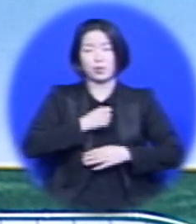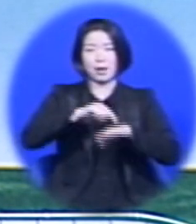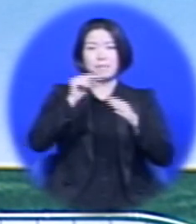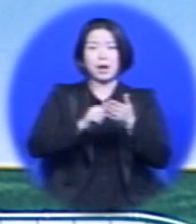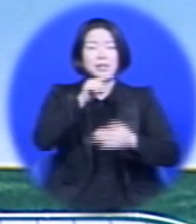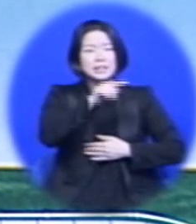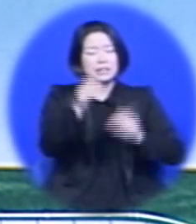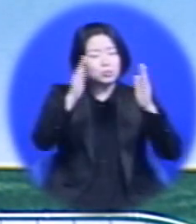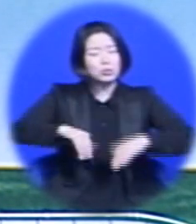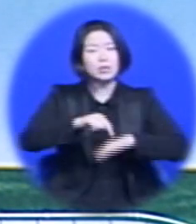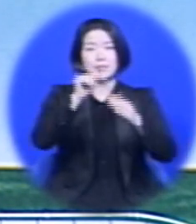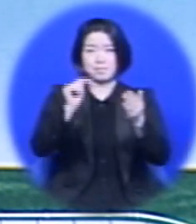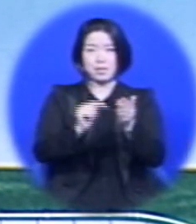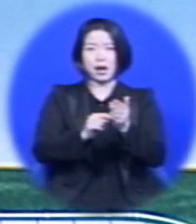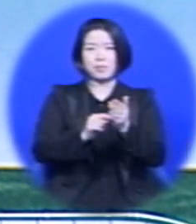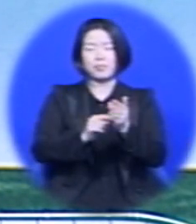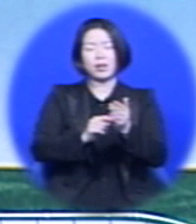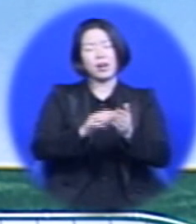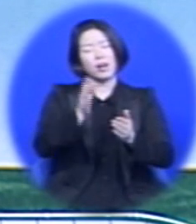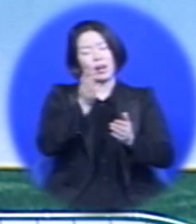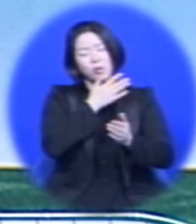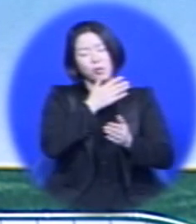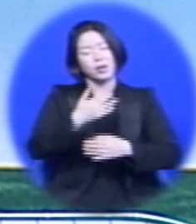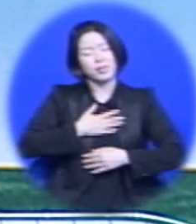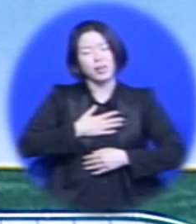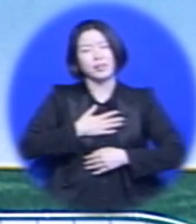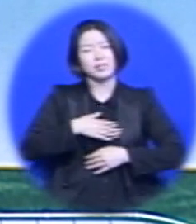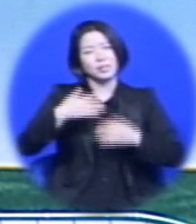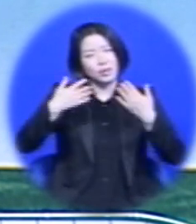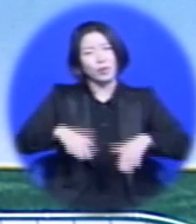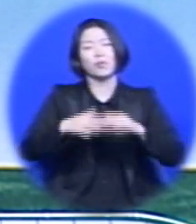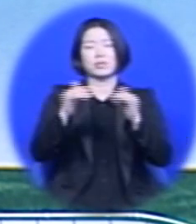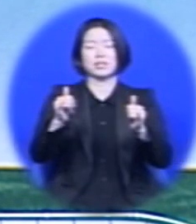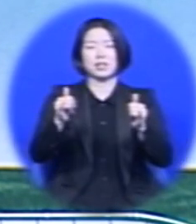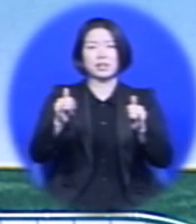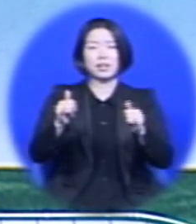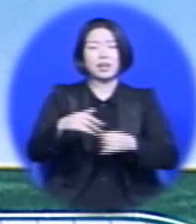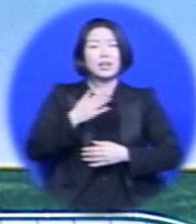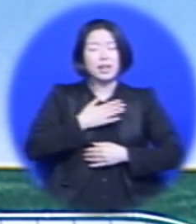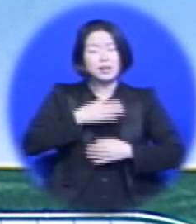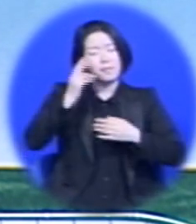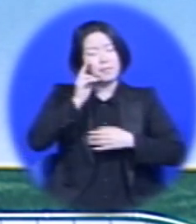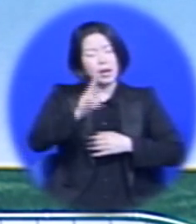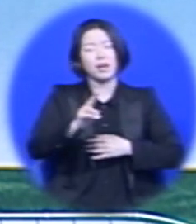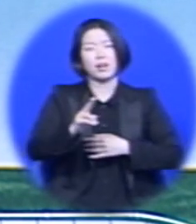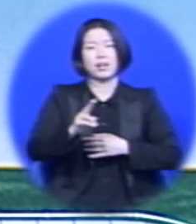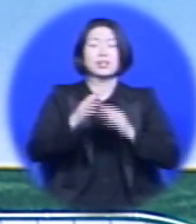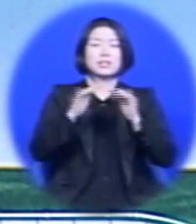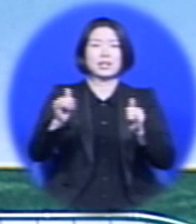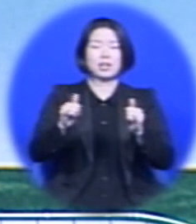그너 마음 오호라 나는 공고한 자로다 오 나는 비참한 사람입니다